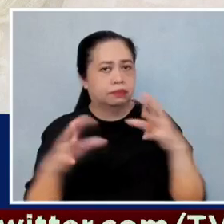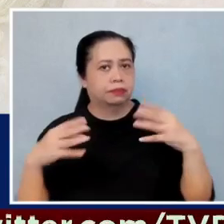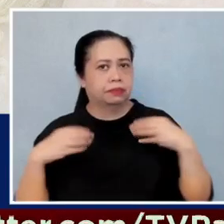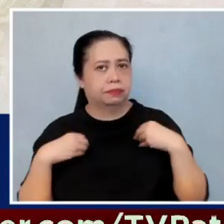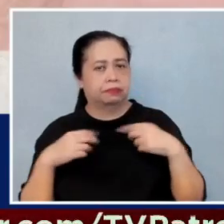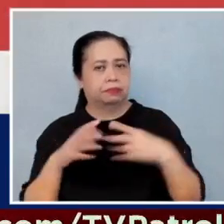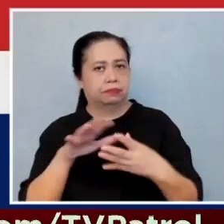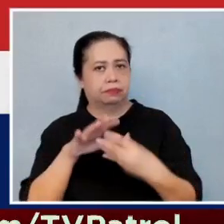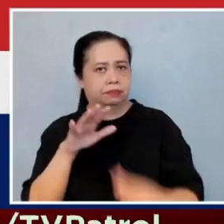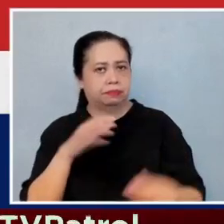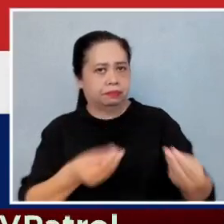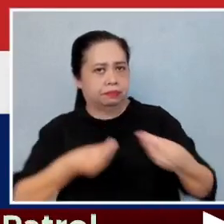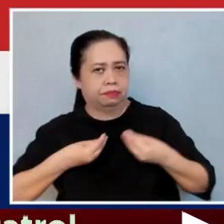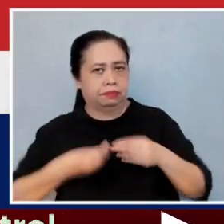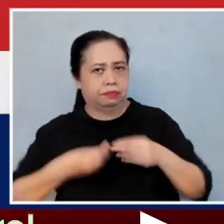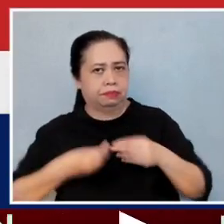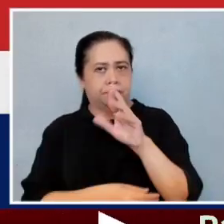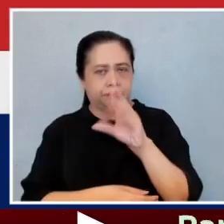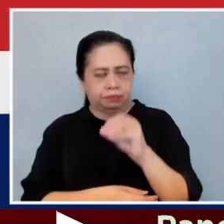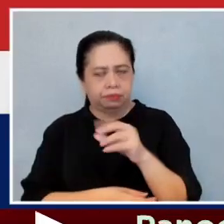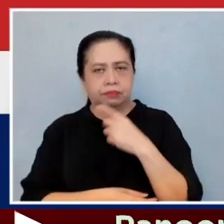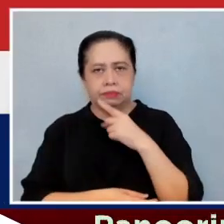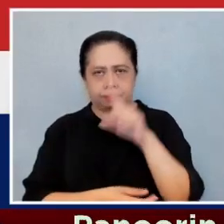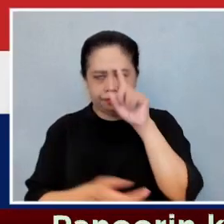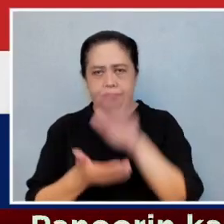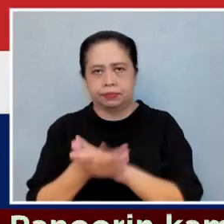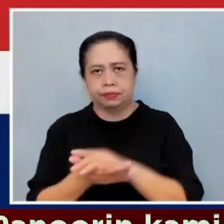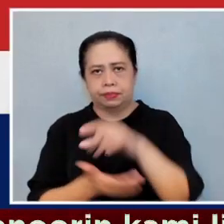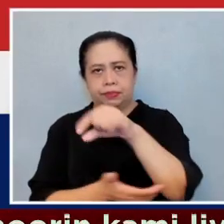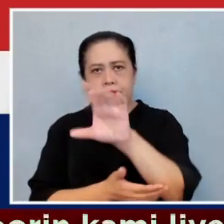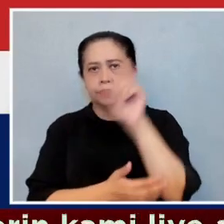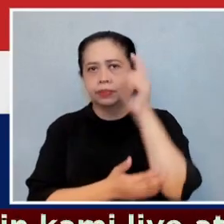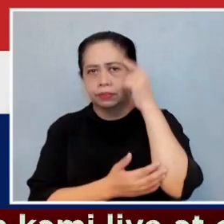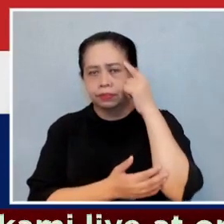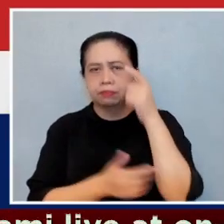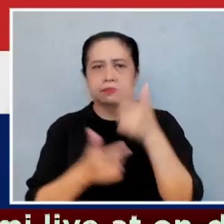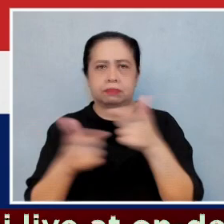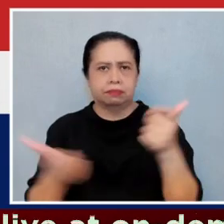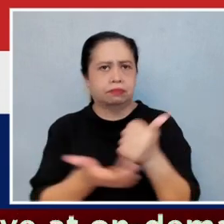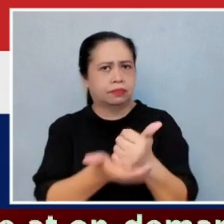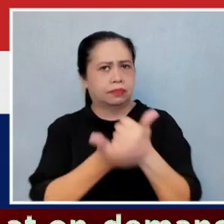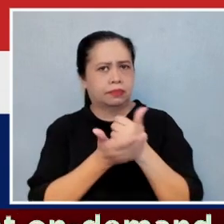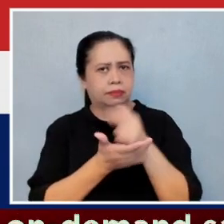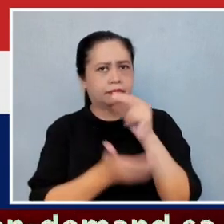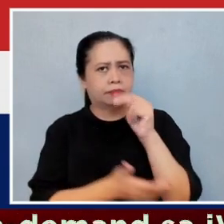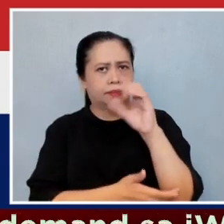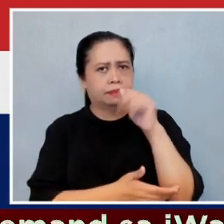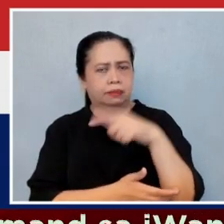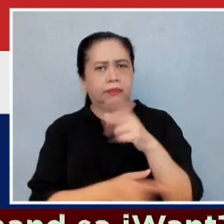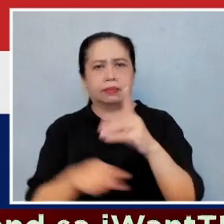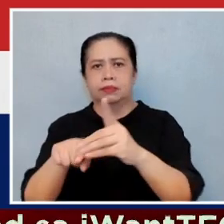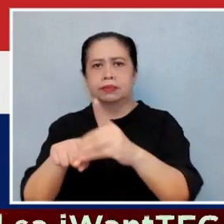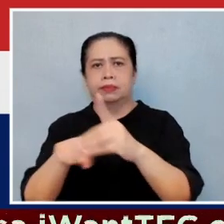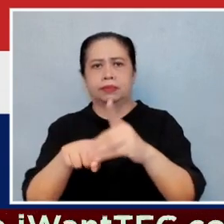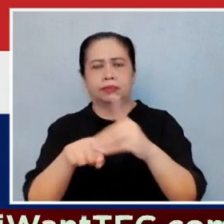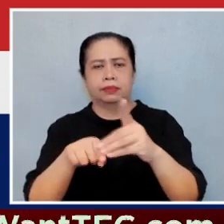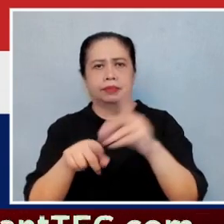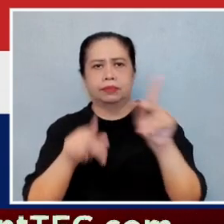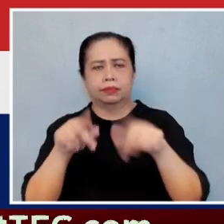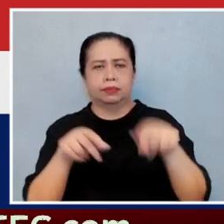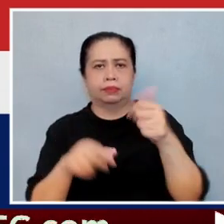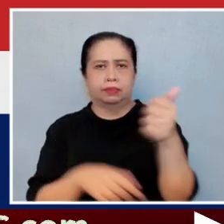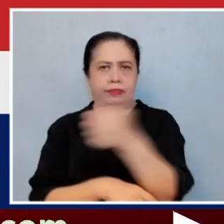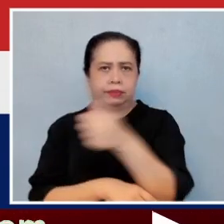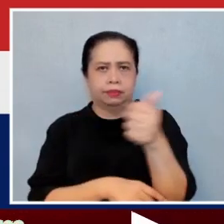ang TRO. Naniniwala ang Quezon City Government na malaki ang naitulong ng NCAP sa pagdisiplina sa mga motorista